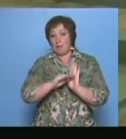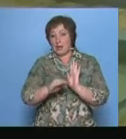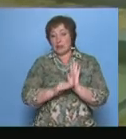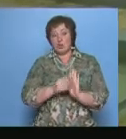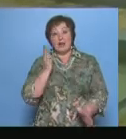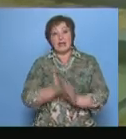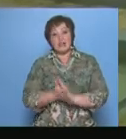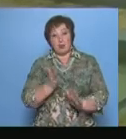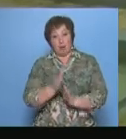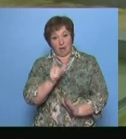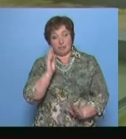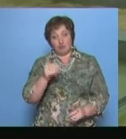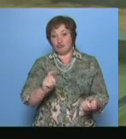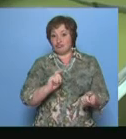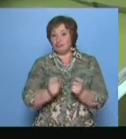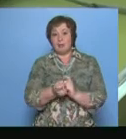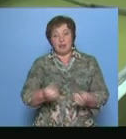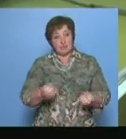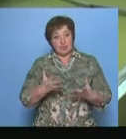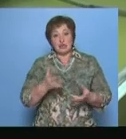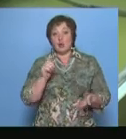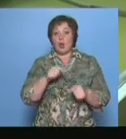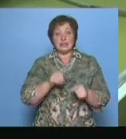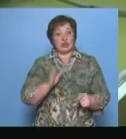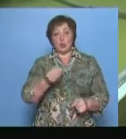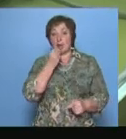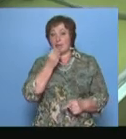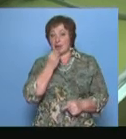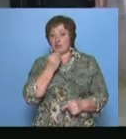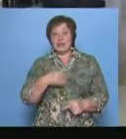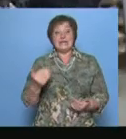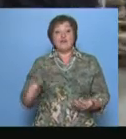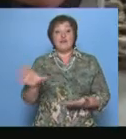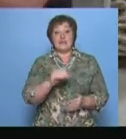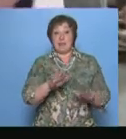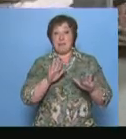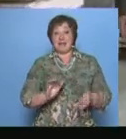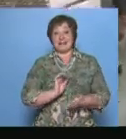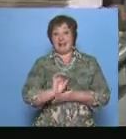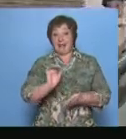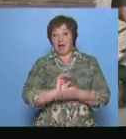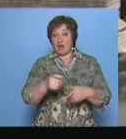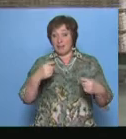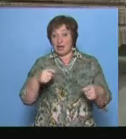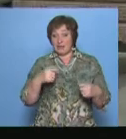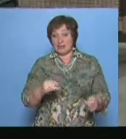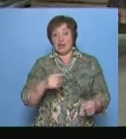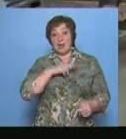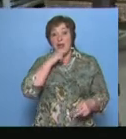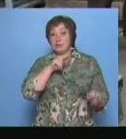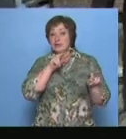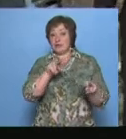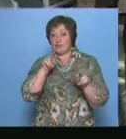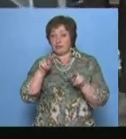спекулянтами будут разбираться, но касается это не только продовольствия. Сегодня все местные товаропроизводители под пристальным вниманием, говорит